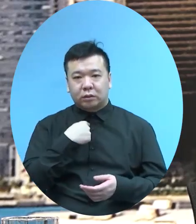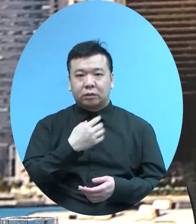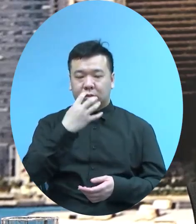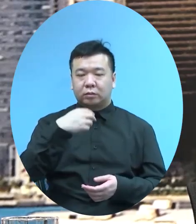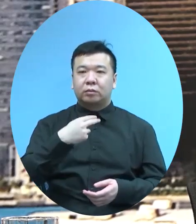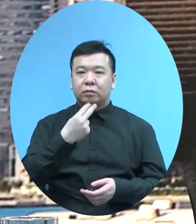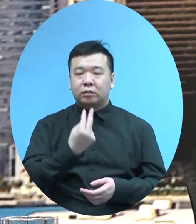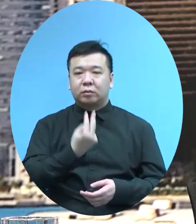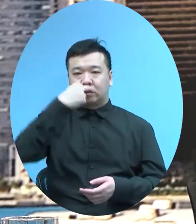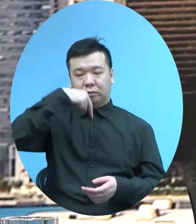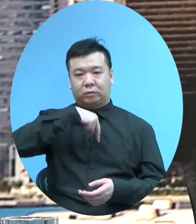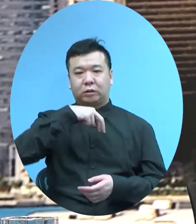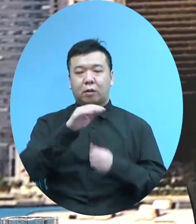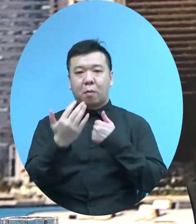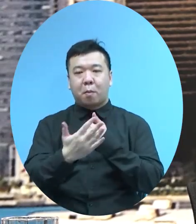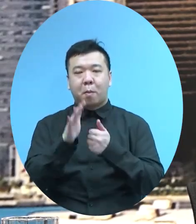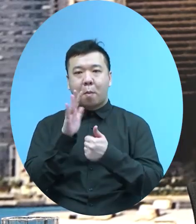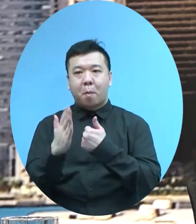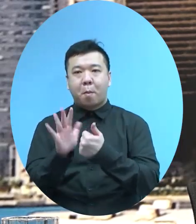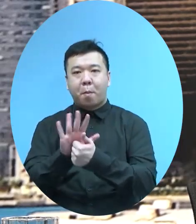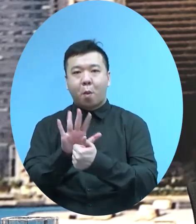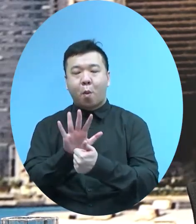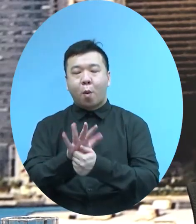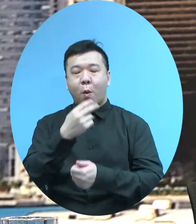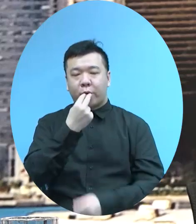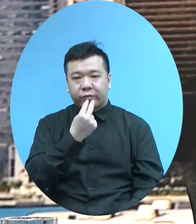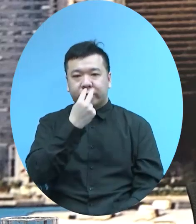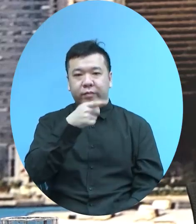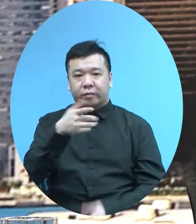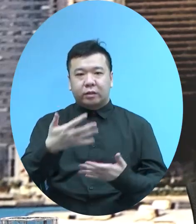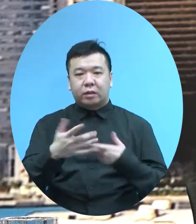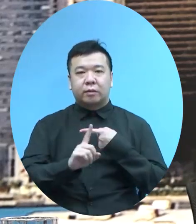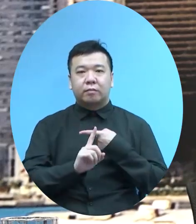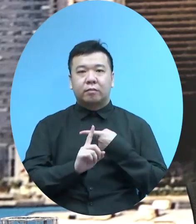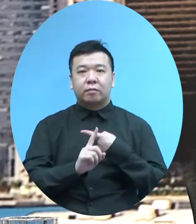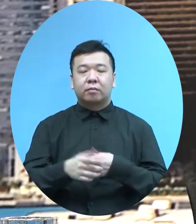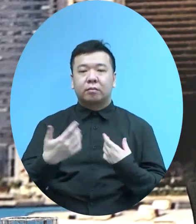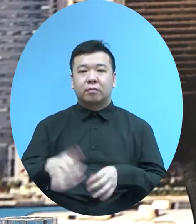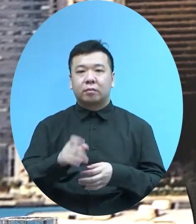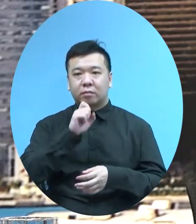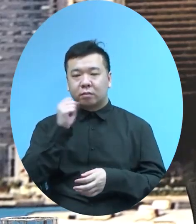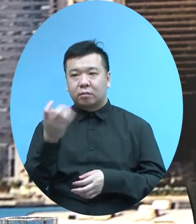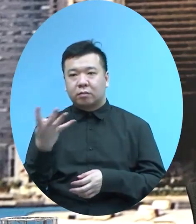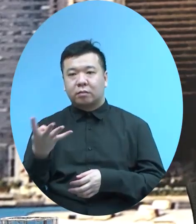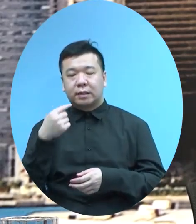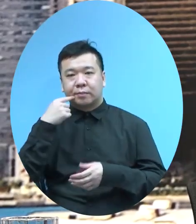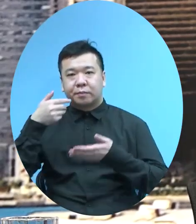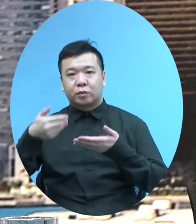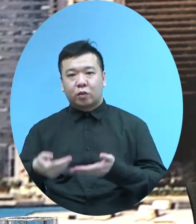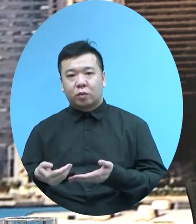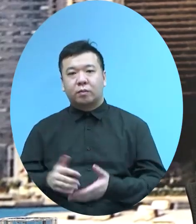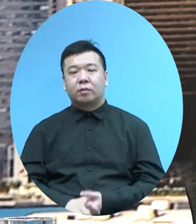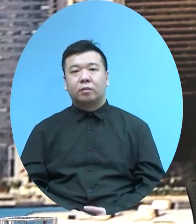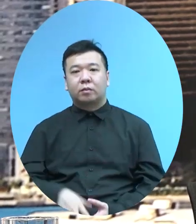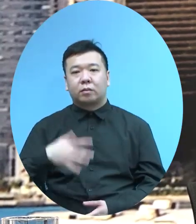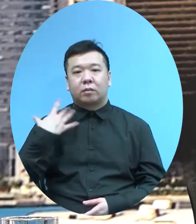插喉，咁幫助佢呼吸嘅。咁佢情況咧都係危殆嘅。咁另外咧，4位病人嚴重啦，咁都係我